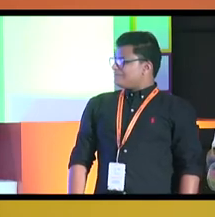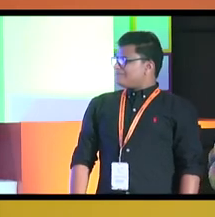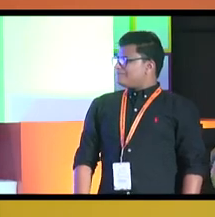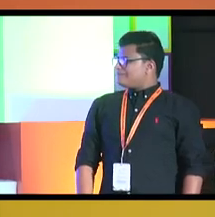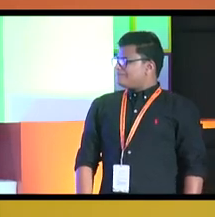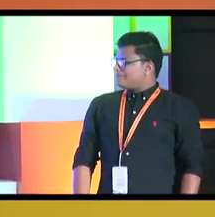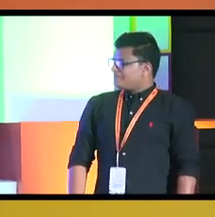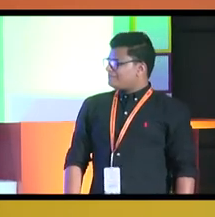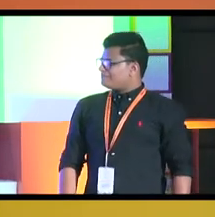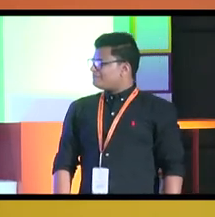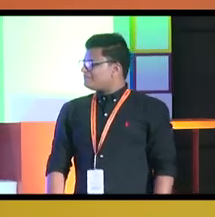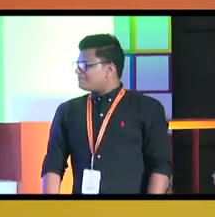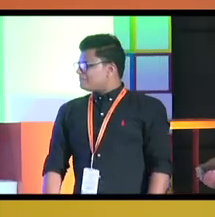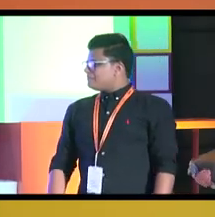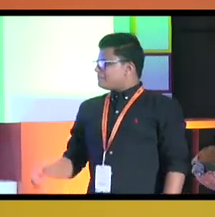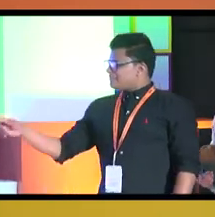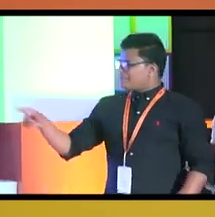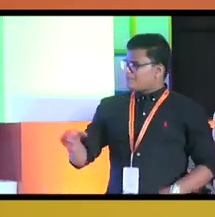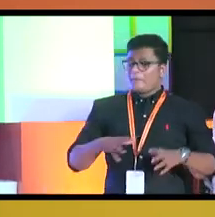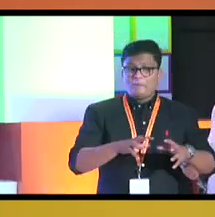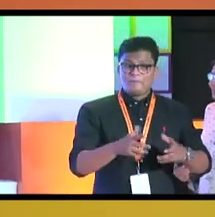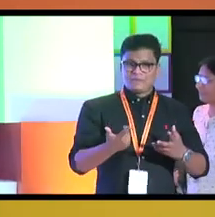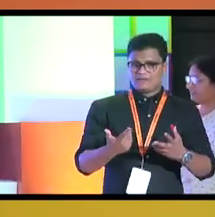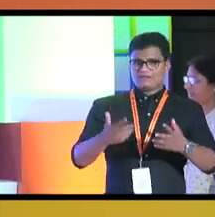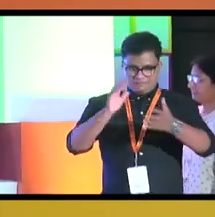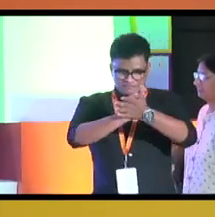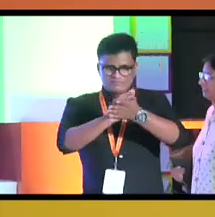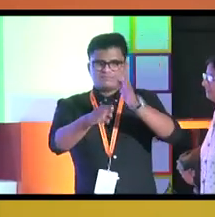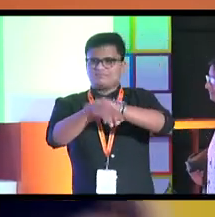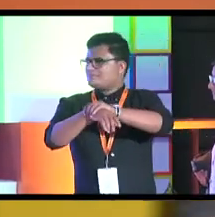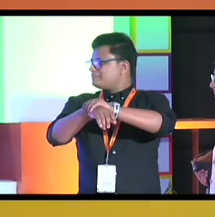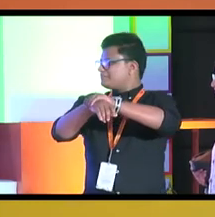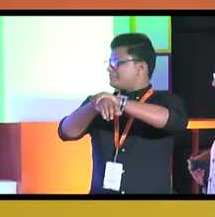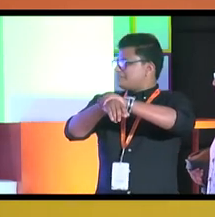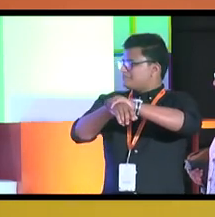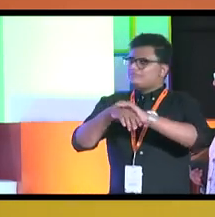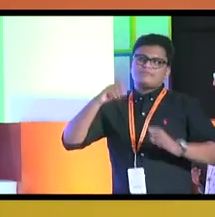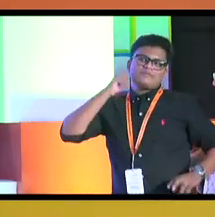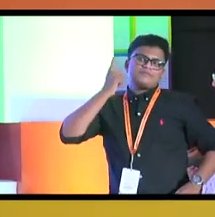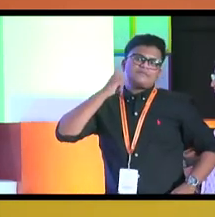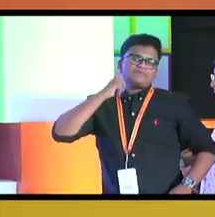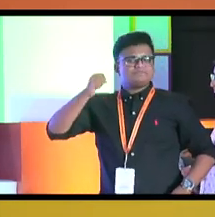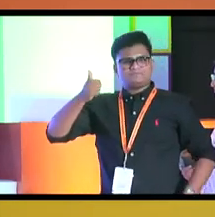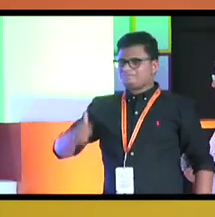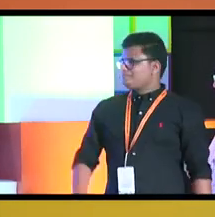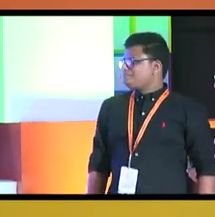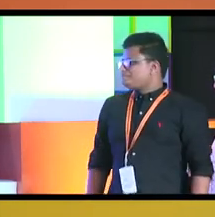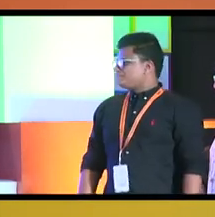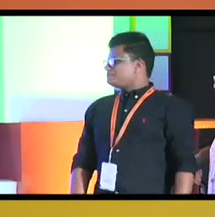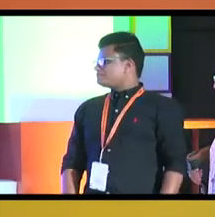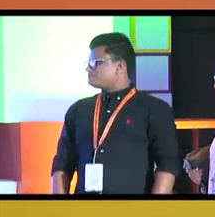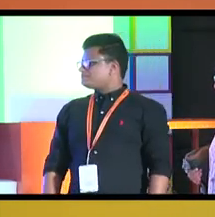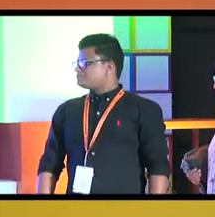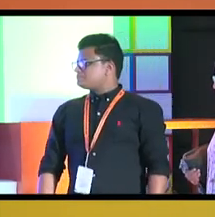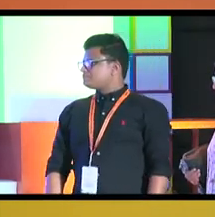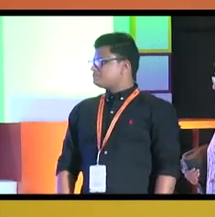हम लोग कोशिश करते हैं कि भोभो ग्रुप के बच्चों को हाथ पकड़ के ना चलाएं, उन्हें आवाज़ के ज़रिए चलना सिखाएं, और